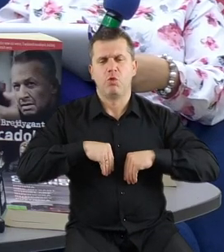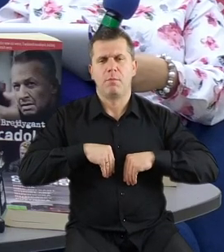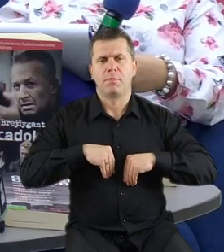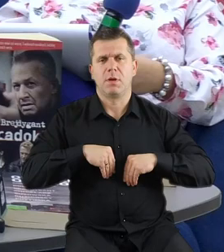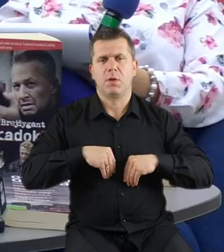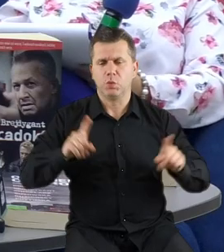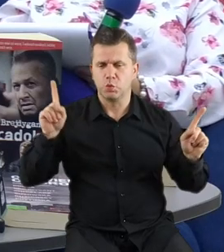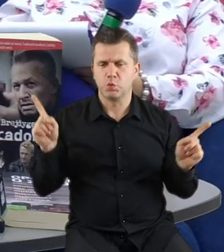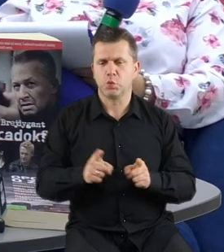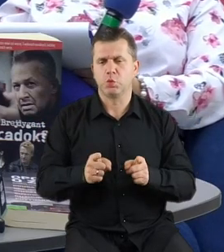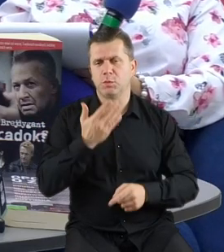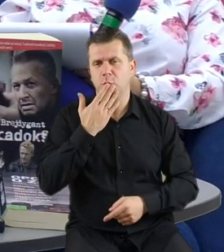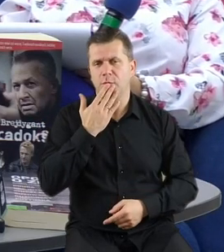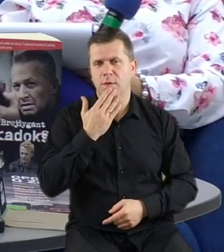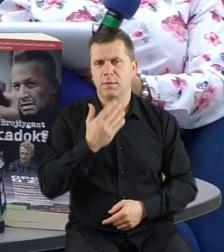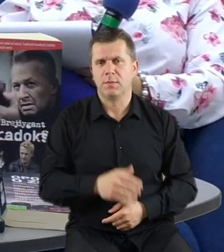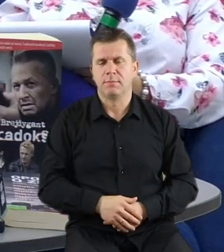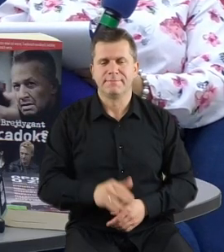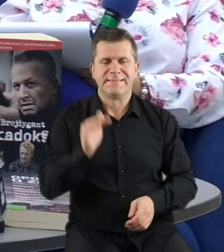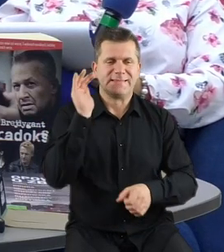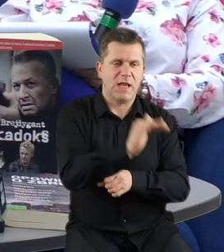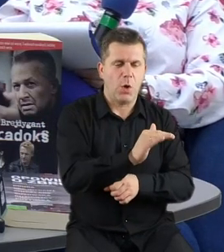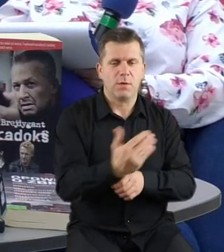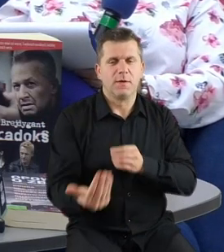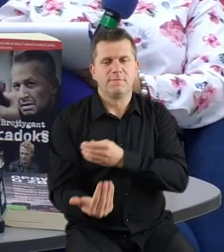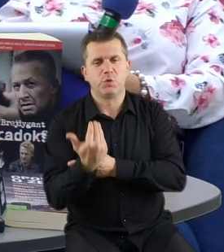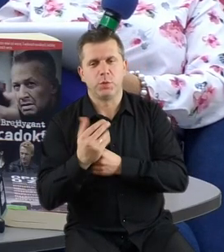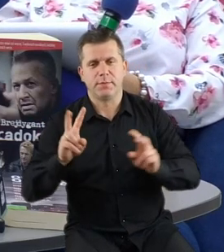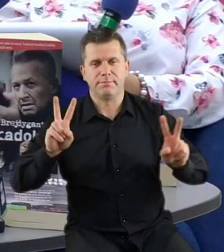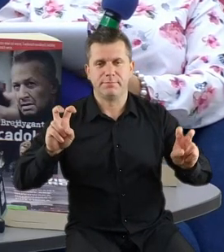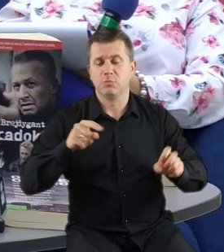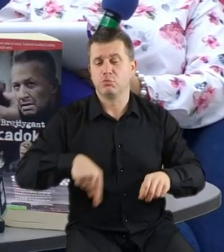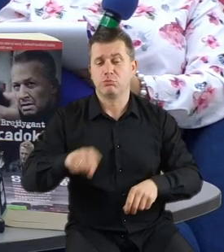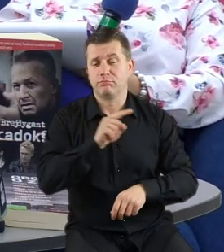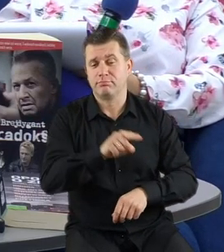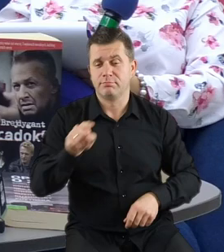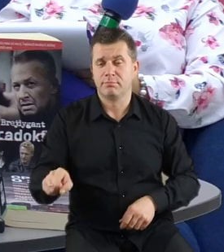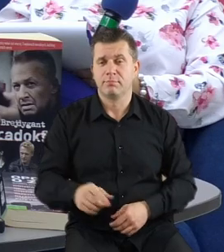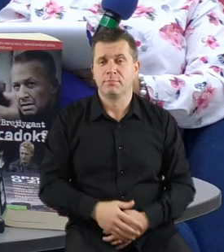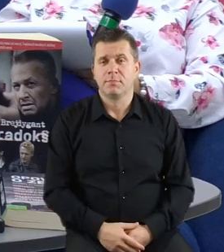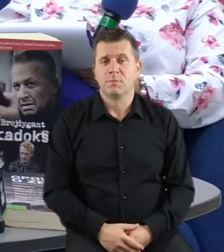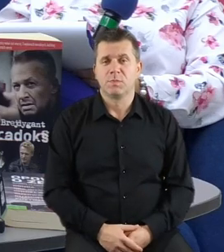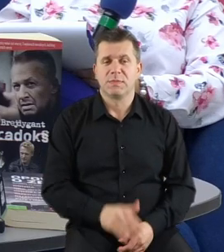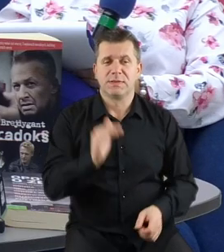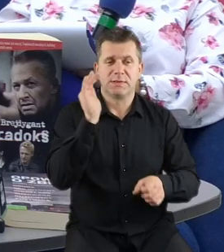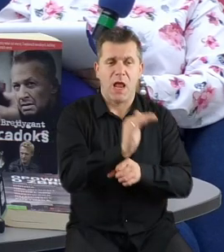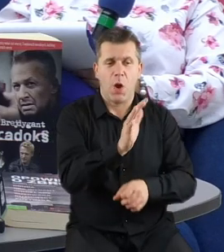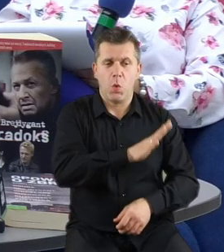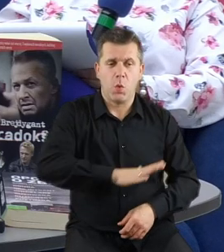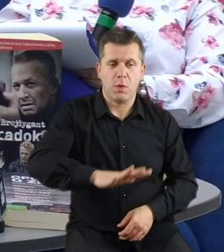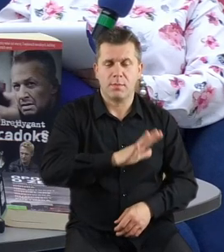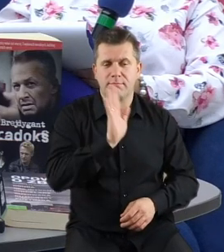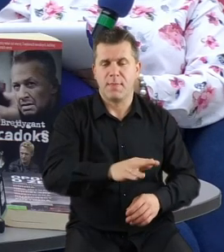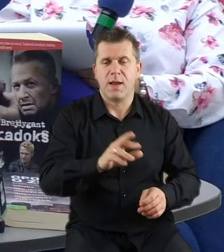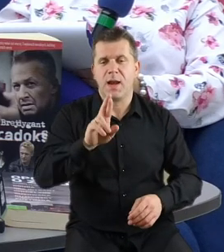sobie, w pewnym skrócie mówiąc, zachód i wschód, no bo to są jakby, powiedzmy, zachód